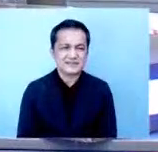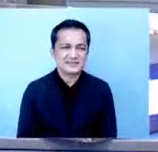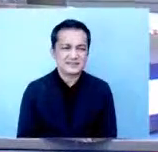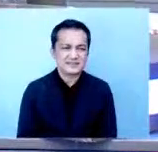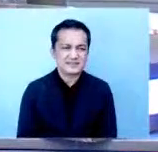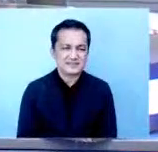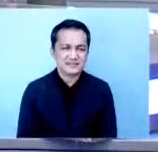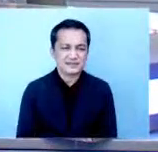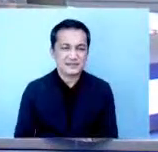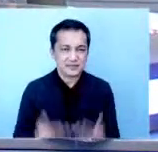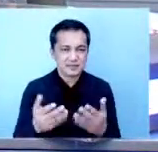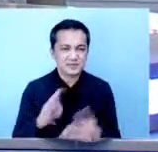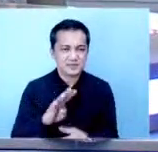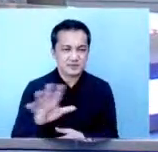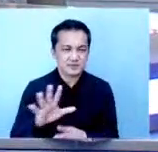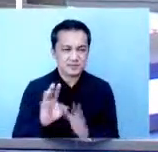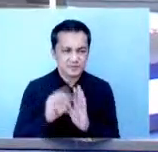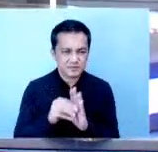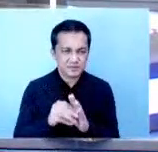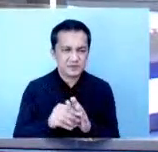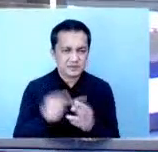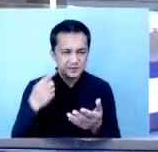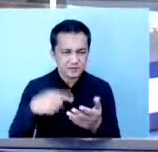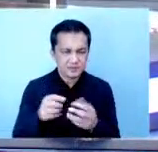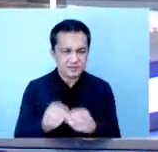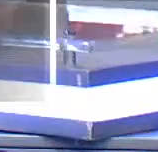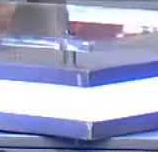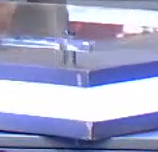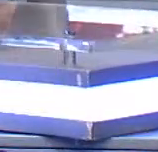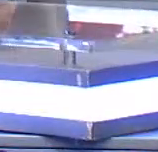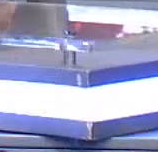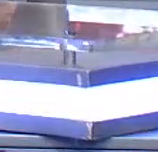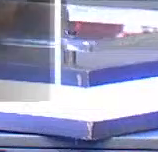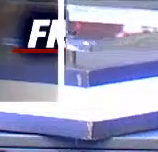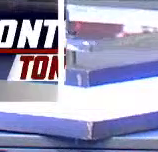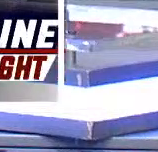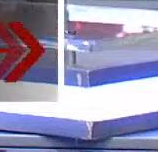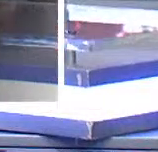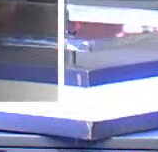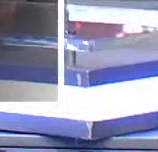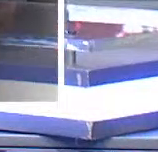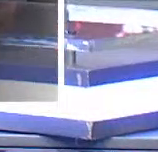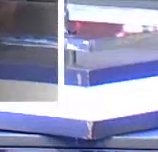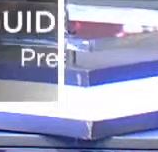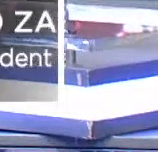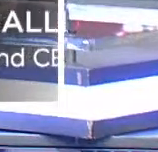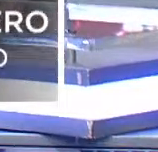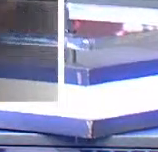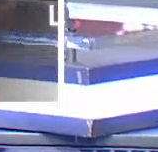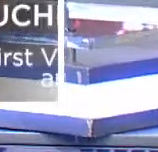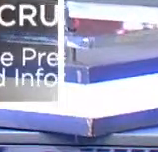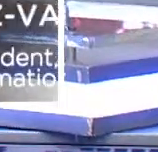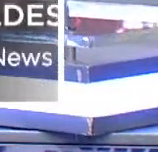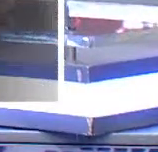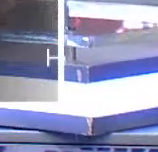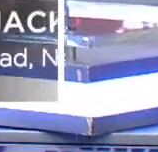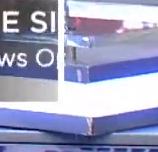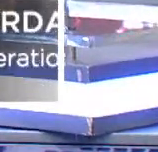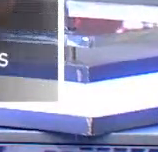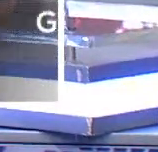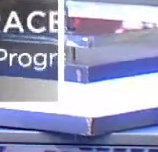At yan po ang 45 minuto pag-imayos malagang headlines. Balitaan at diskusyon para sa paghubog ng matalinong opinion. Kami yung kasangga sa